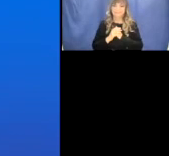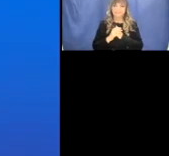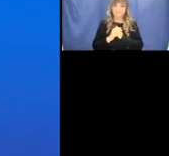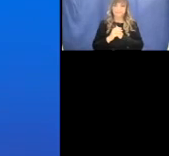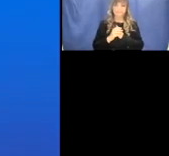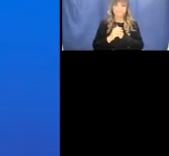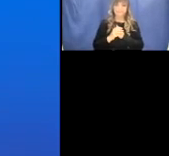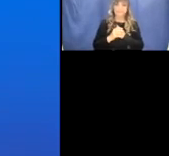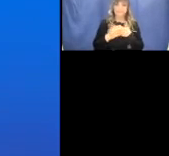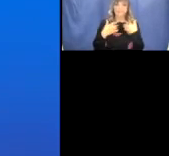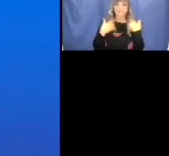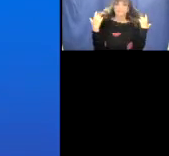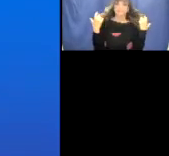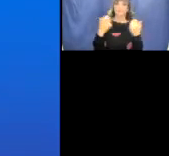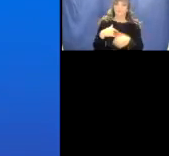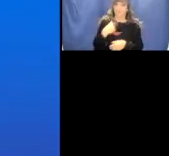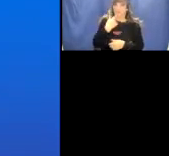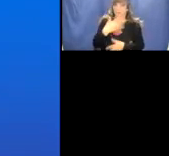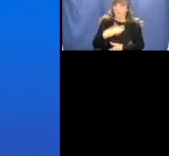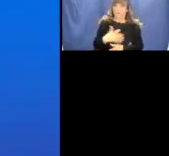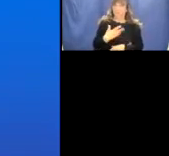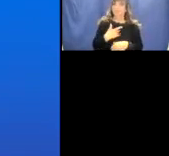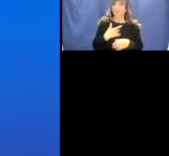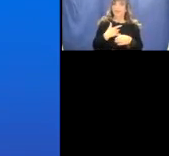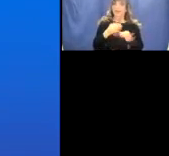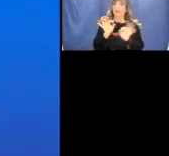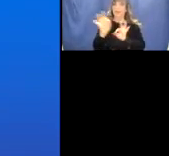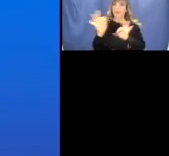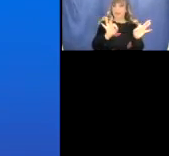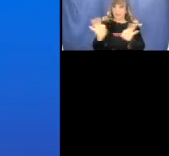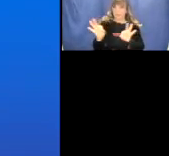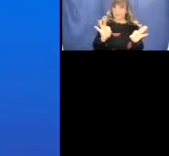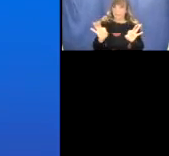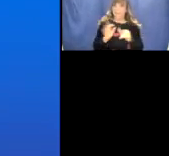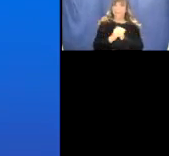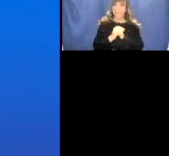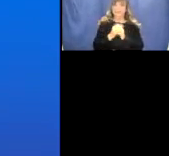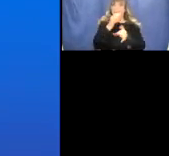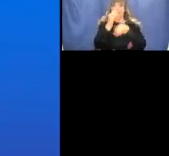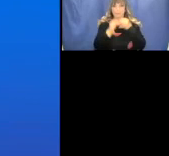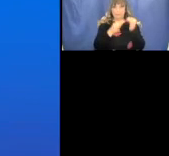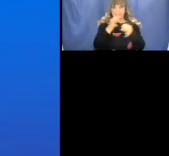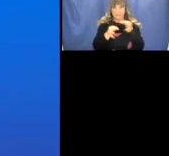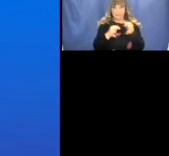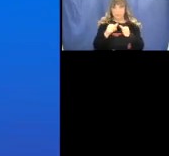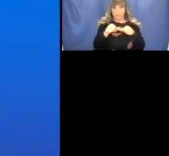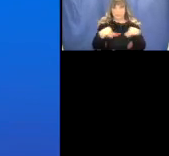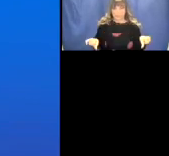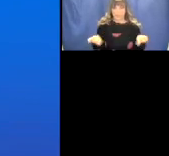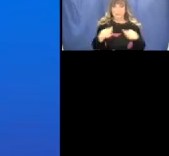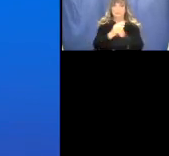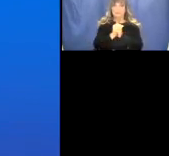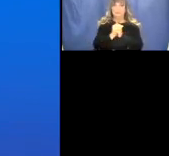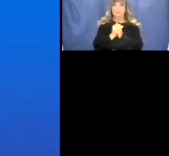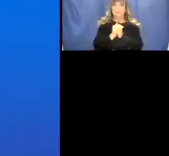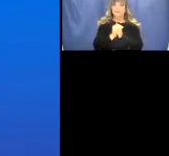ecco quindi abbiamo detto parametri diciamo definizioni di base e